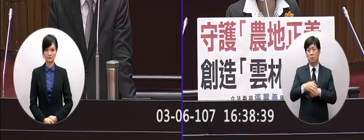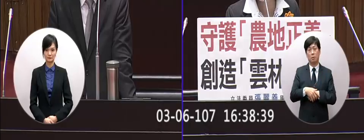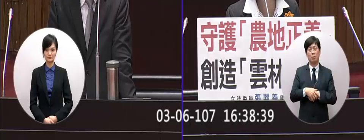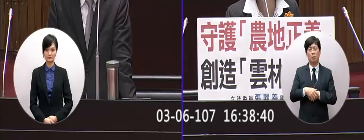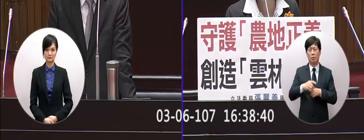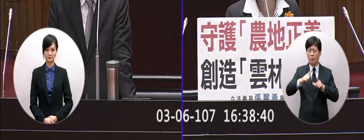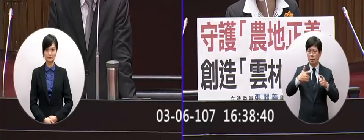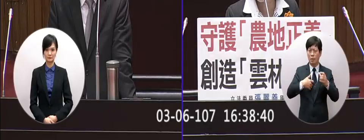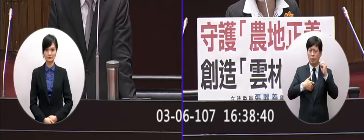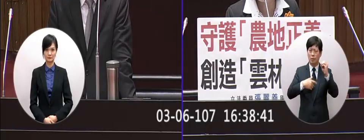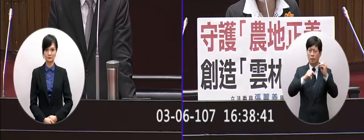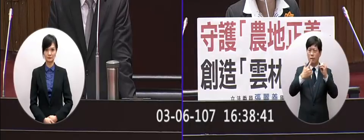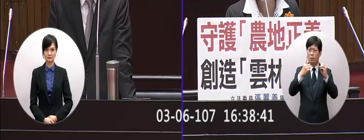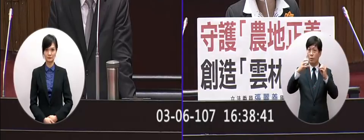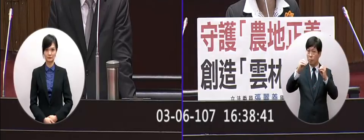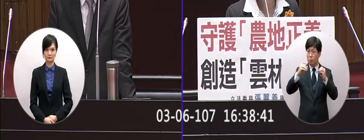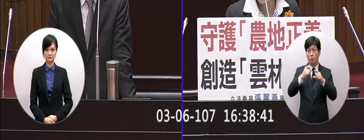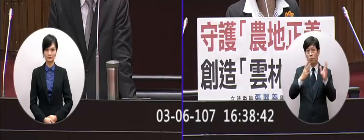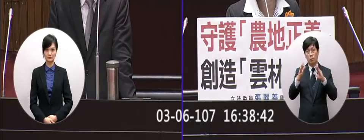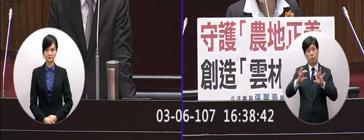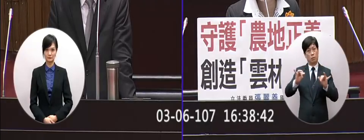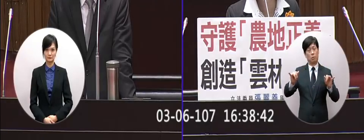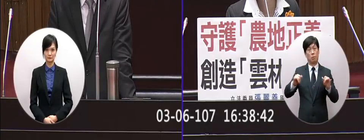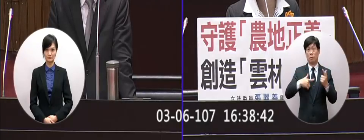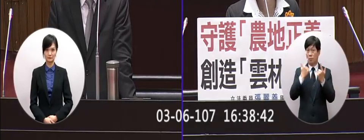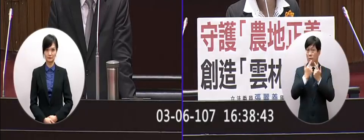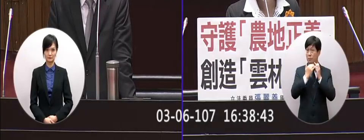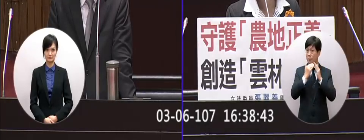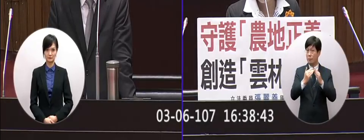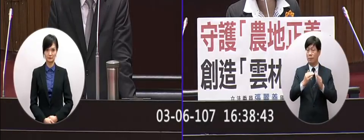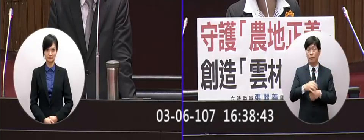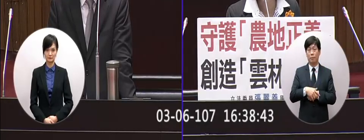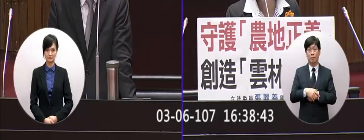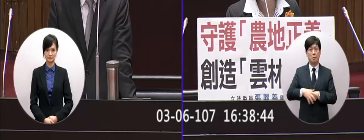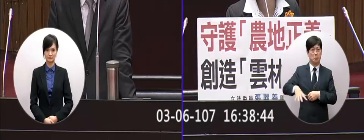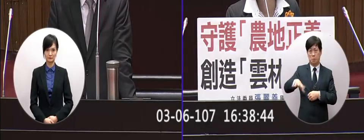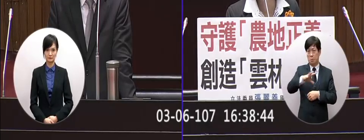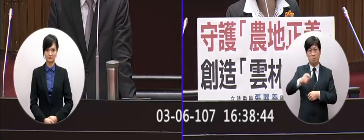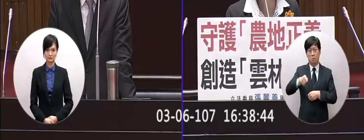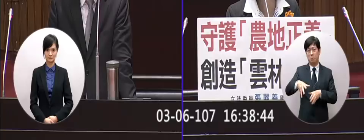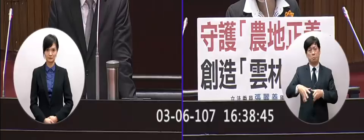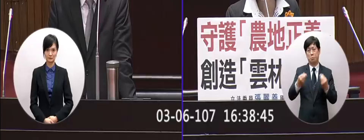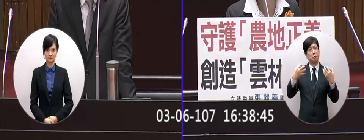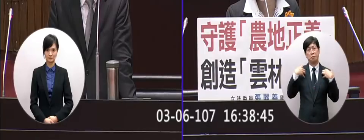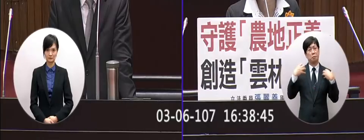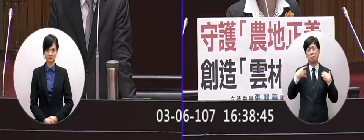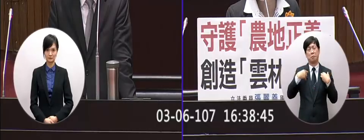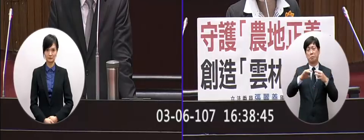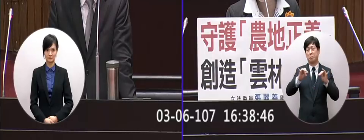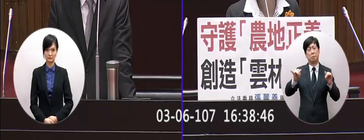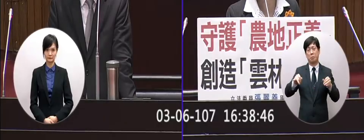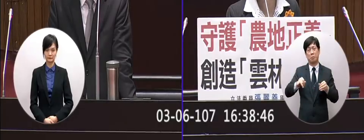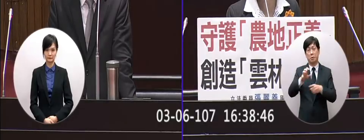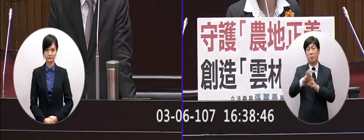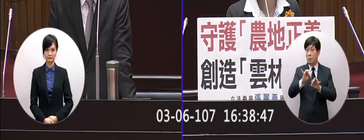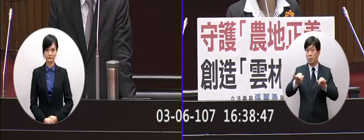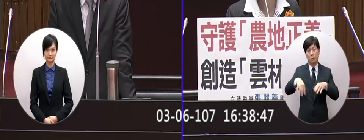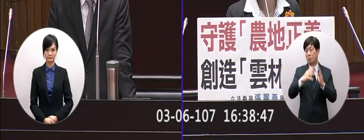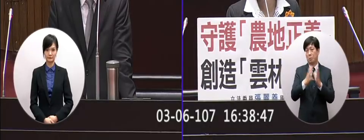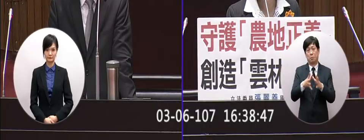要0.61万公顷的土地，台北市完全不用负担任何一块农地，